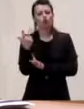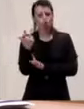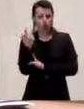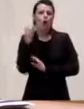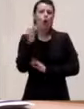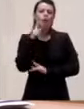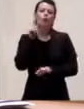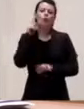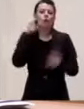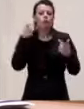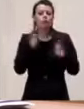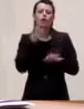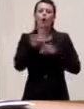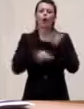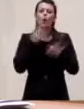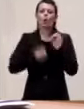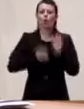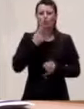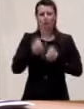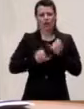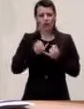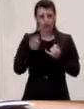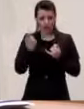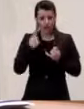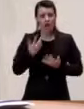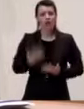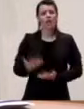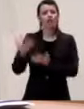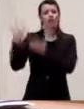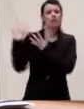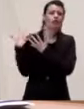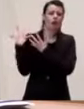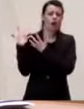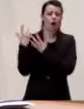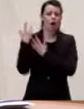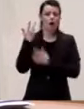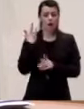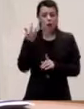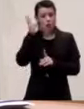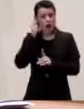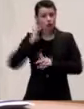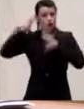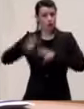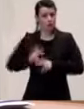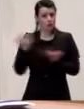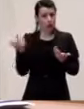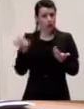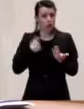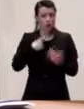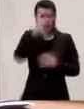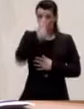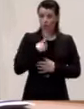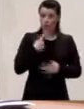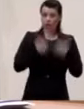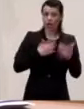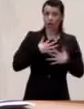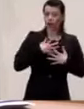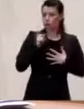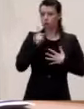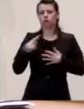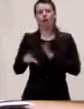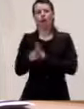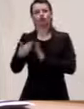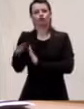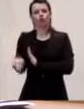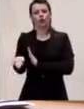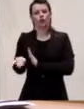palliative è proprio di 10 anni fa, a marzo, è stata approvata. Quindi è una modalità di